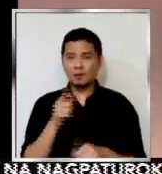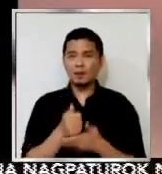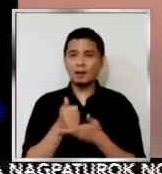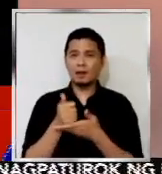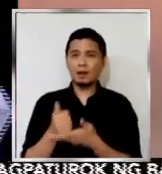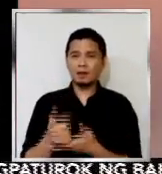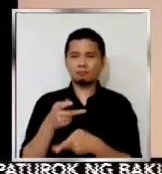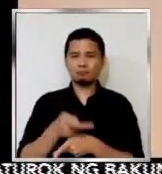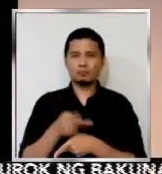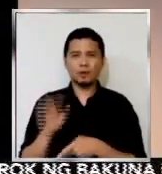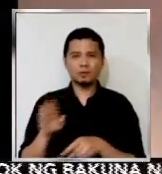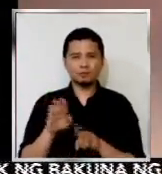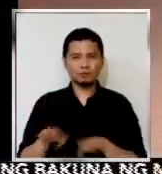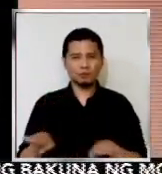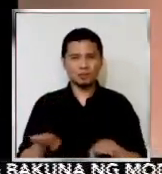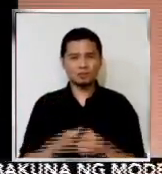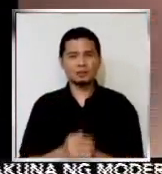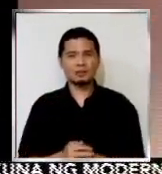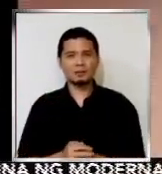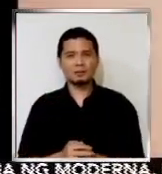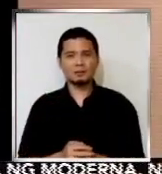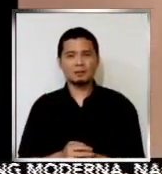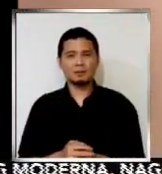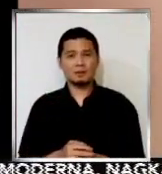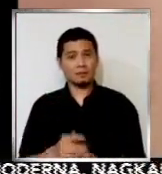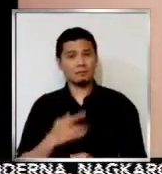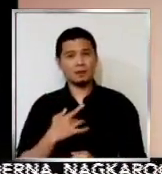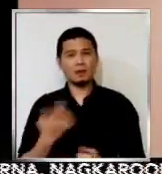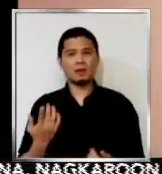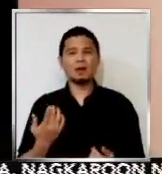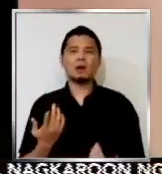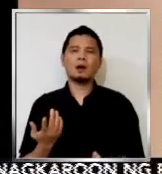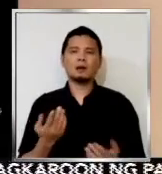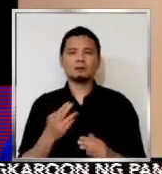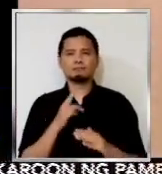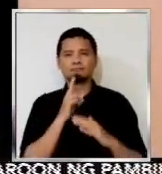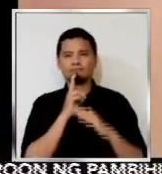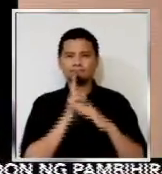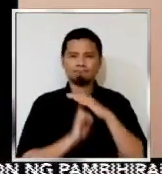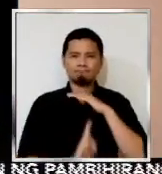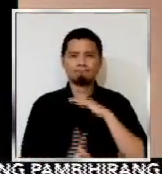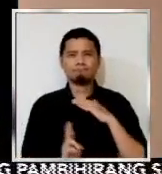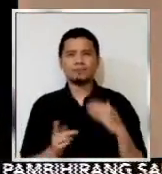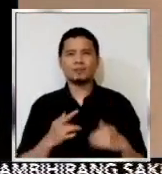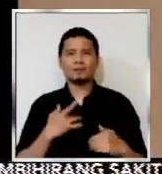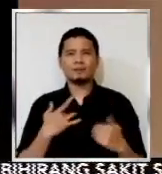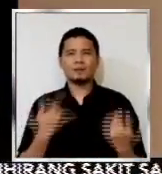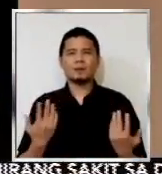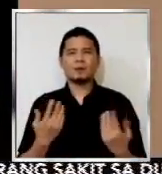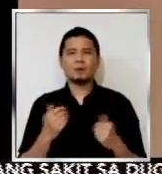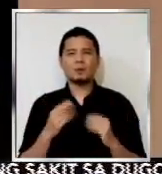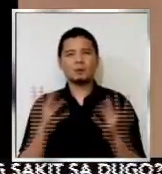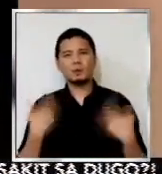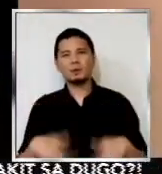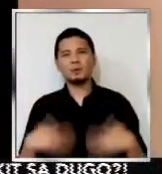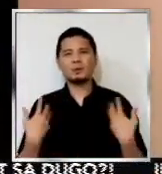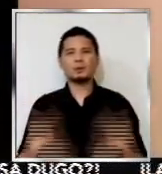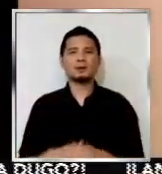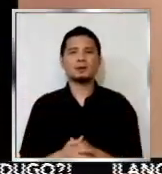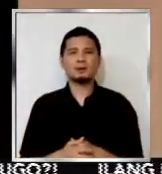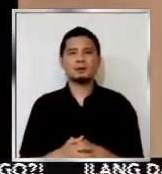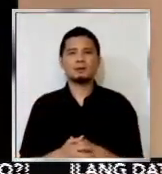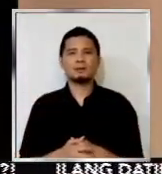naman, very humble. He's really humble. He always put that installed us to us to be humble.